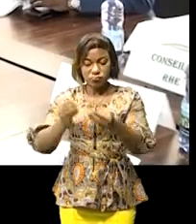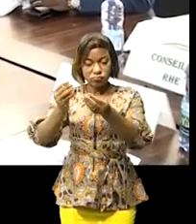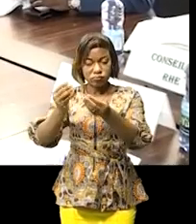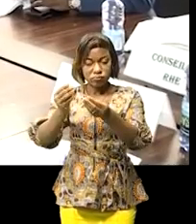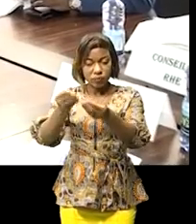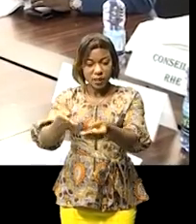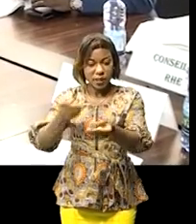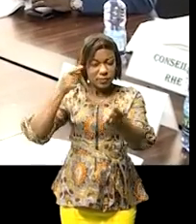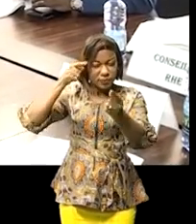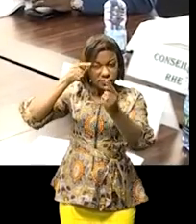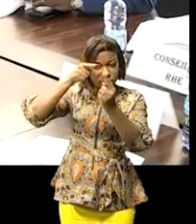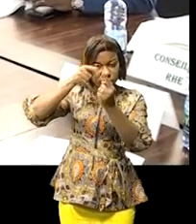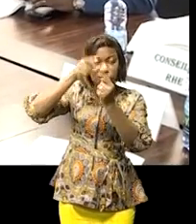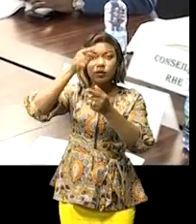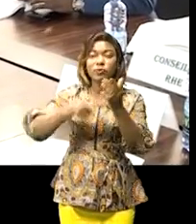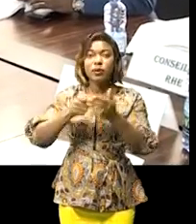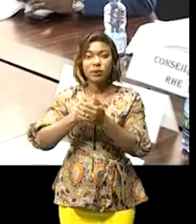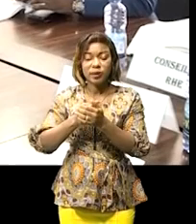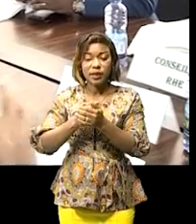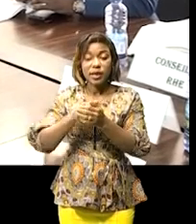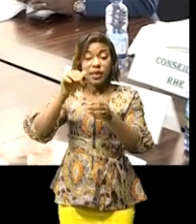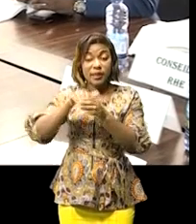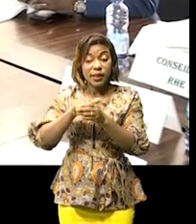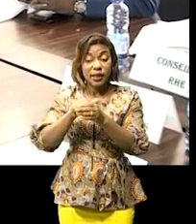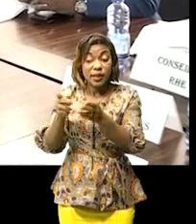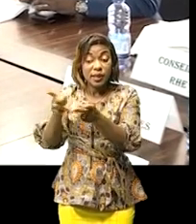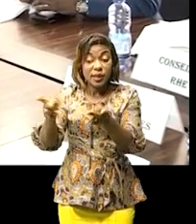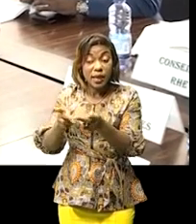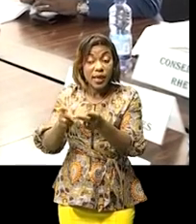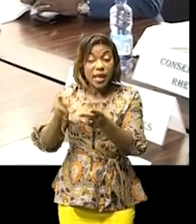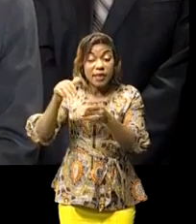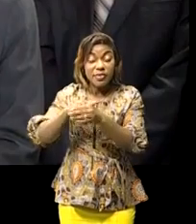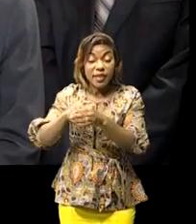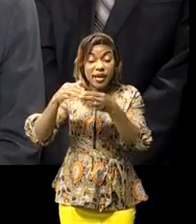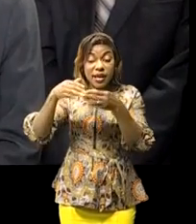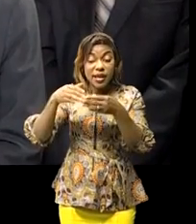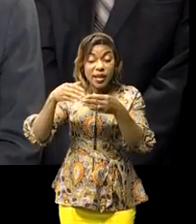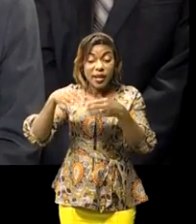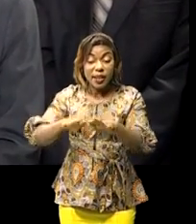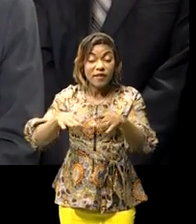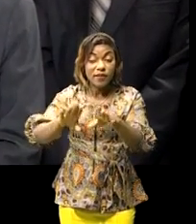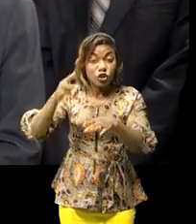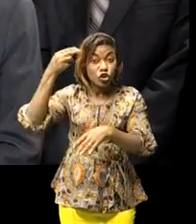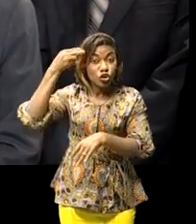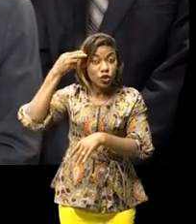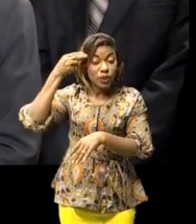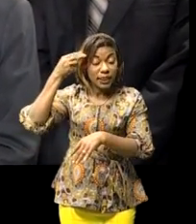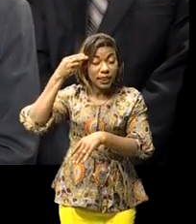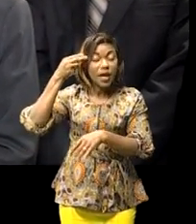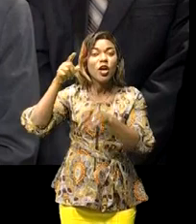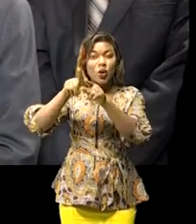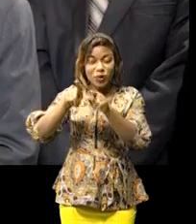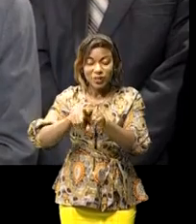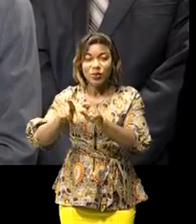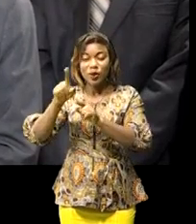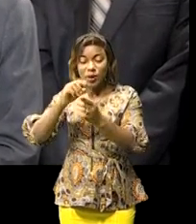principalement focalisés sur les zones autour du fleuve Ndjeli, mais il y a d'autres investissements aussi très substantiels dans tout ce